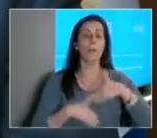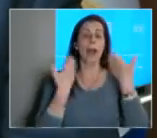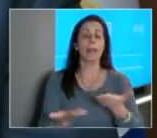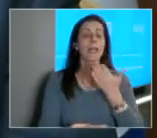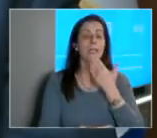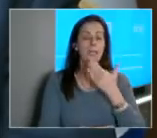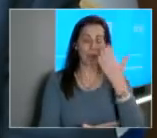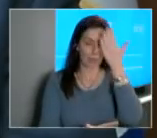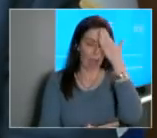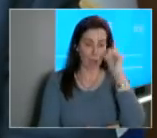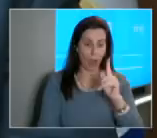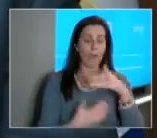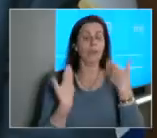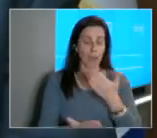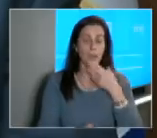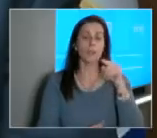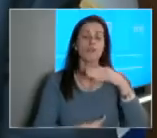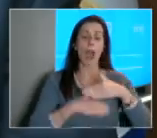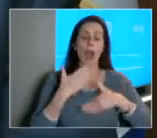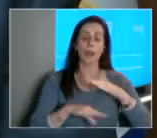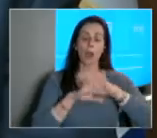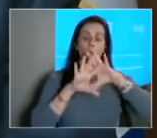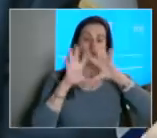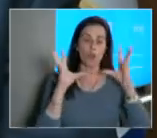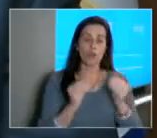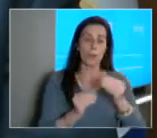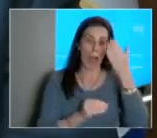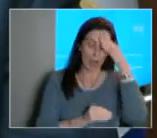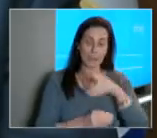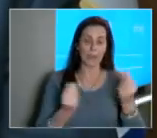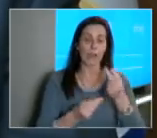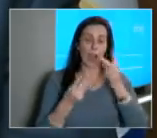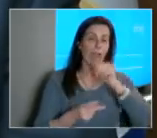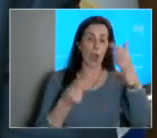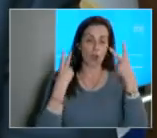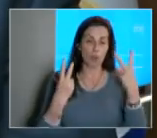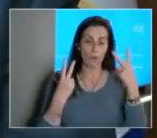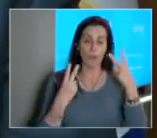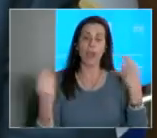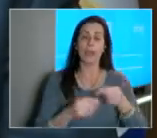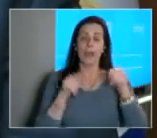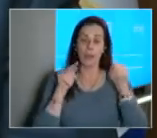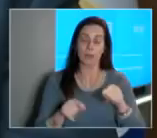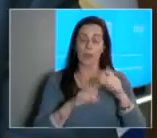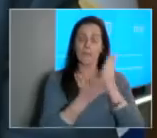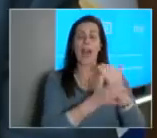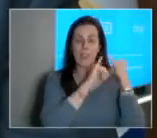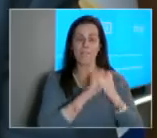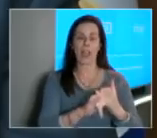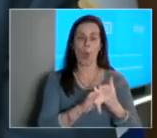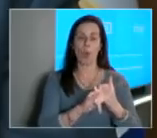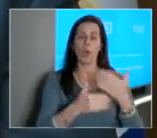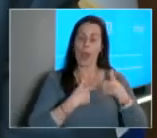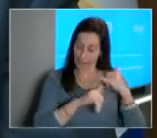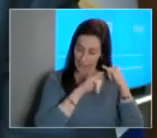לכם את ההכרה, ואנחנו ניתן להם אותה כשהתהליך כולו יושלם, וההכרה זה הדבר העיקרי. את הדבר הזה הבאנו.